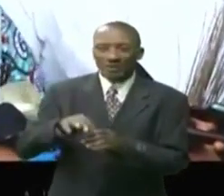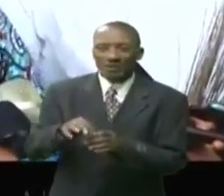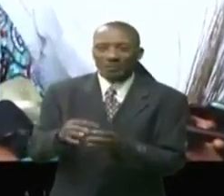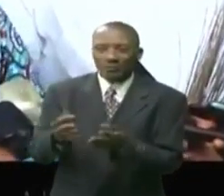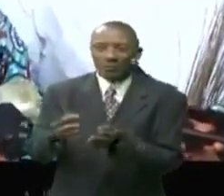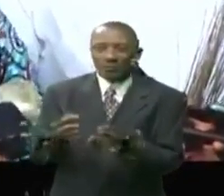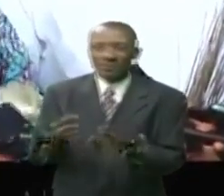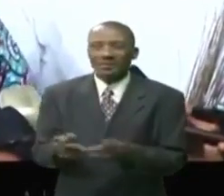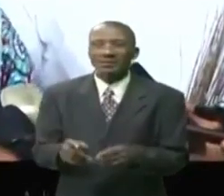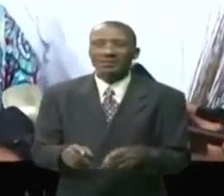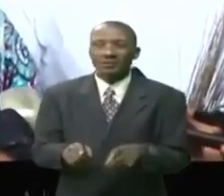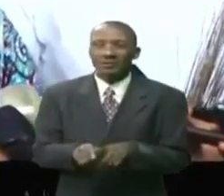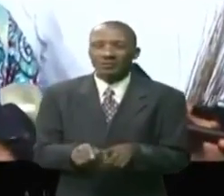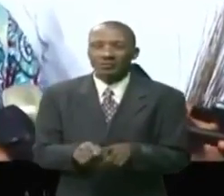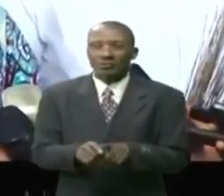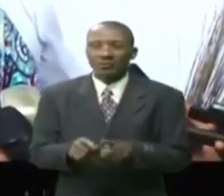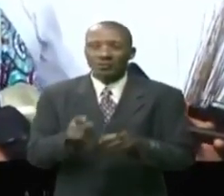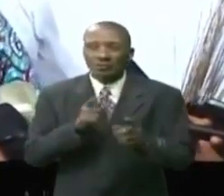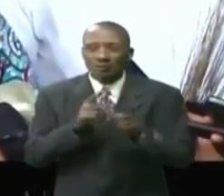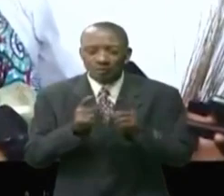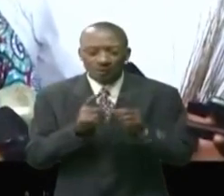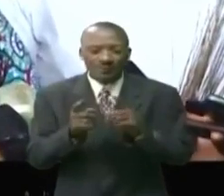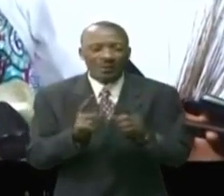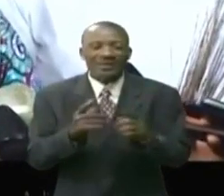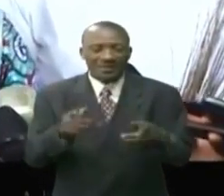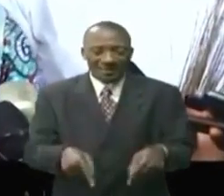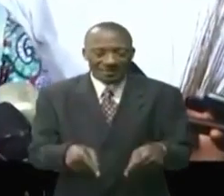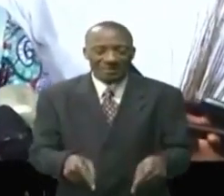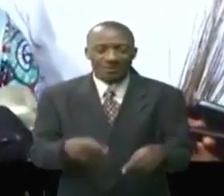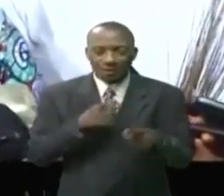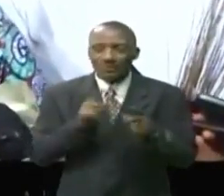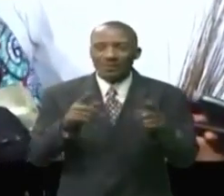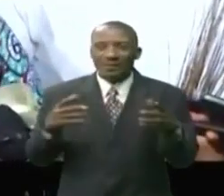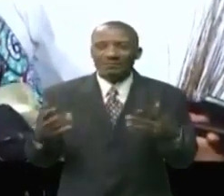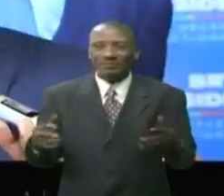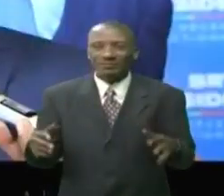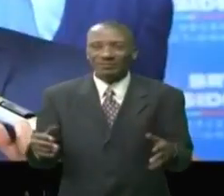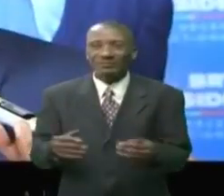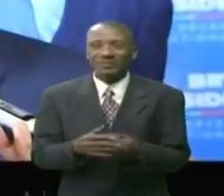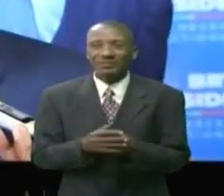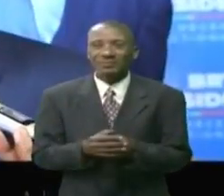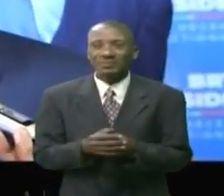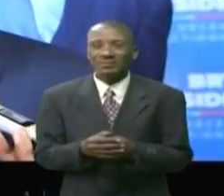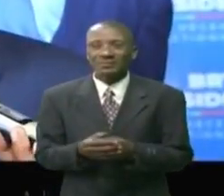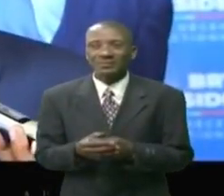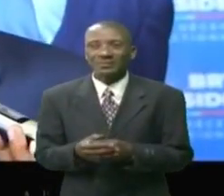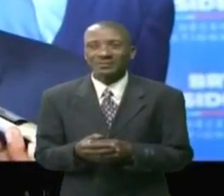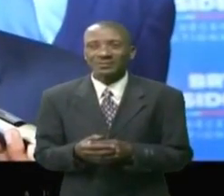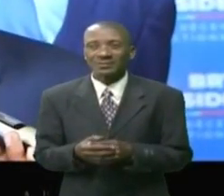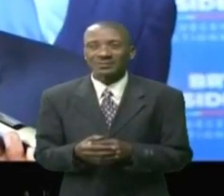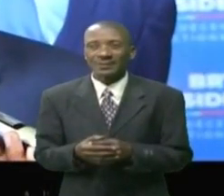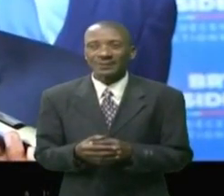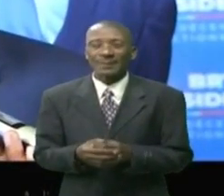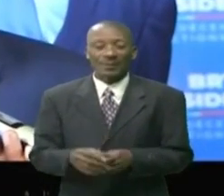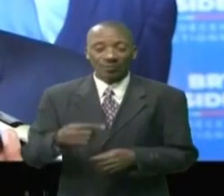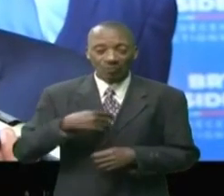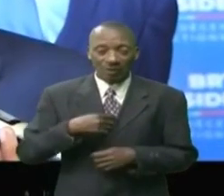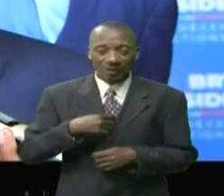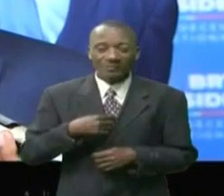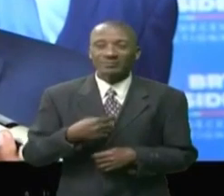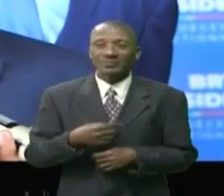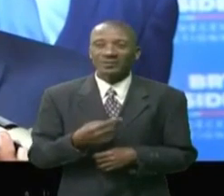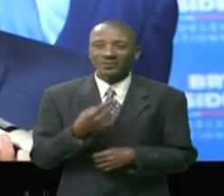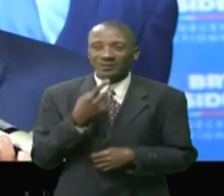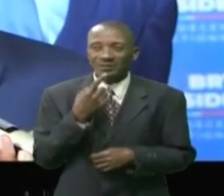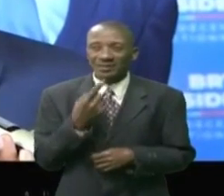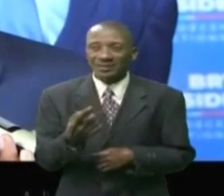balai. Pour lui dire que cette fois-ci, il faut bien nettoyer la CENI. Parce que nous voulons des véritables élections. Moi, si je suis aujourd'hui à CENI, c'est parce